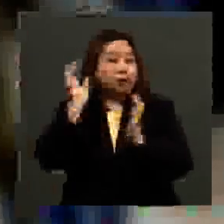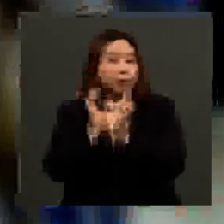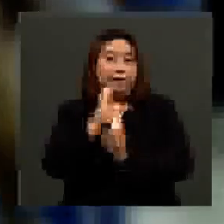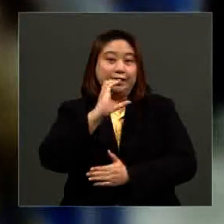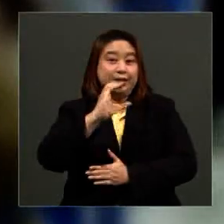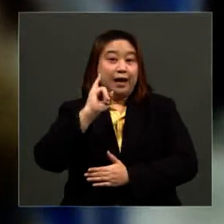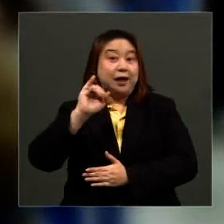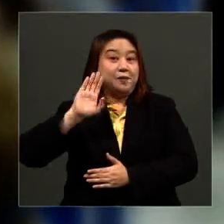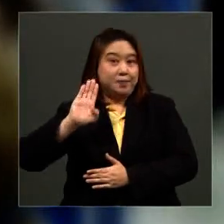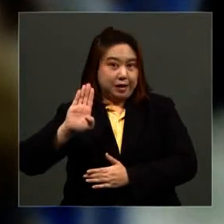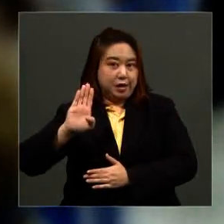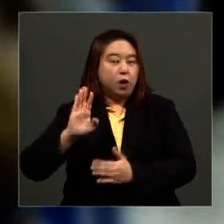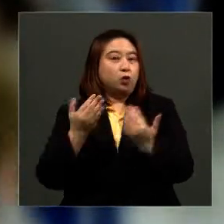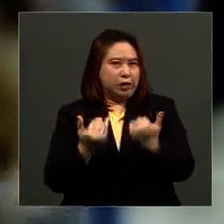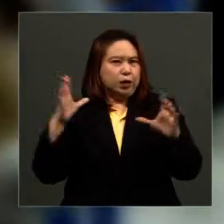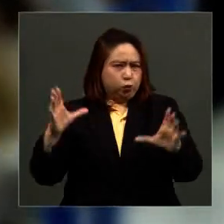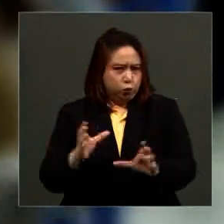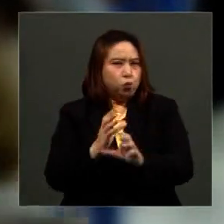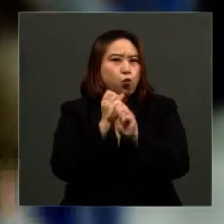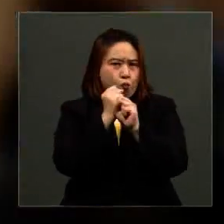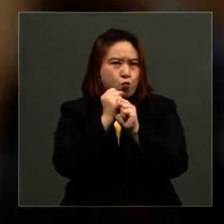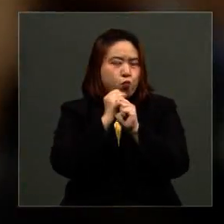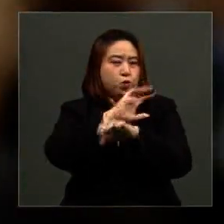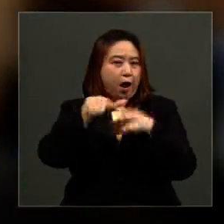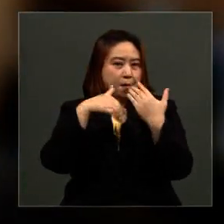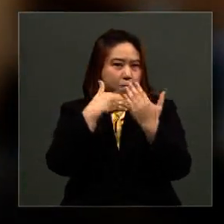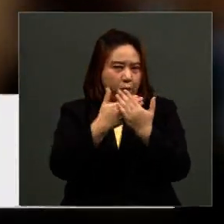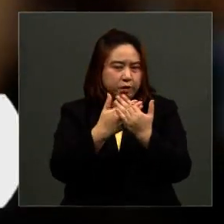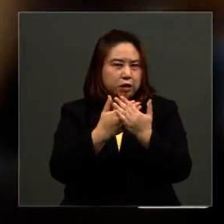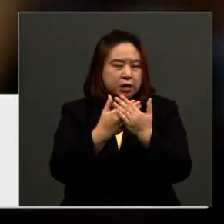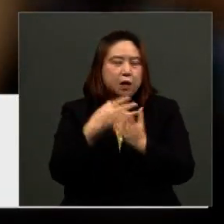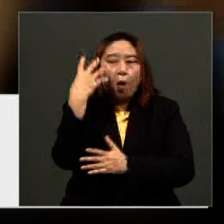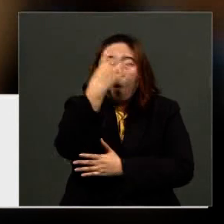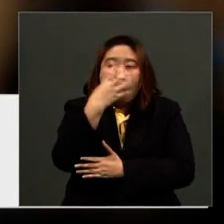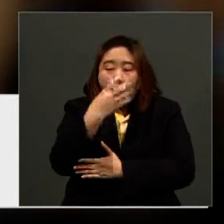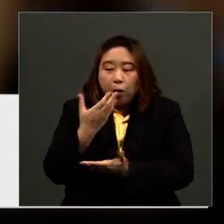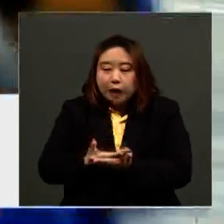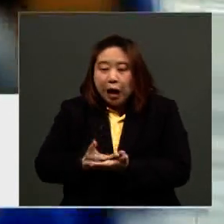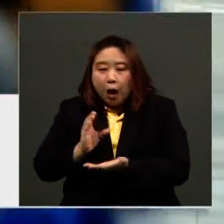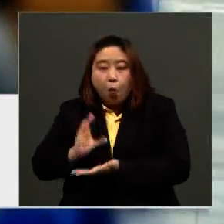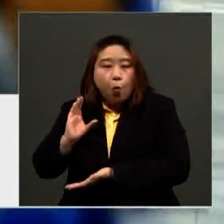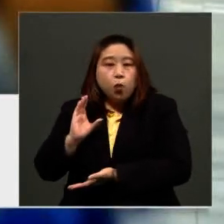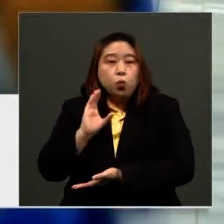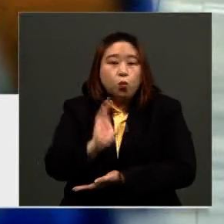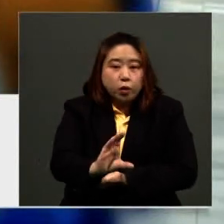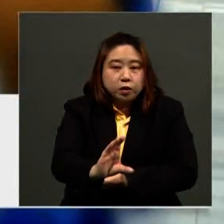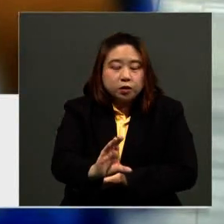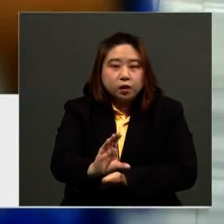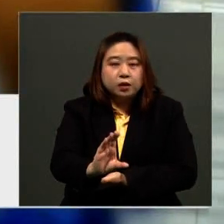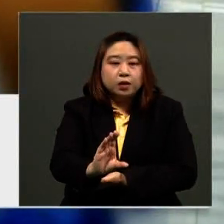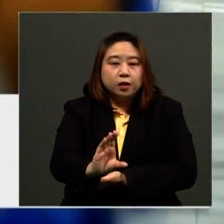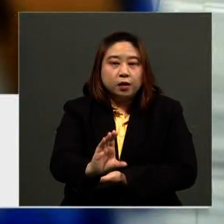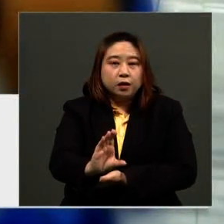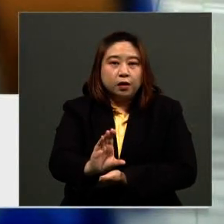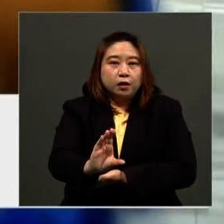กลางสรุปยอดผู้เสียหายถูกหลอกลวงลงทุนนะฮะเอ่อมีผู้เสียหายหลอก